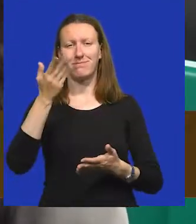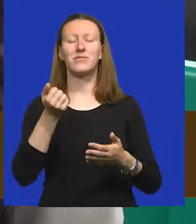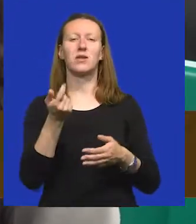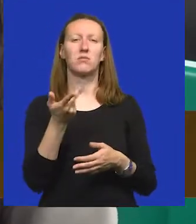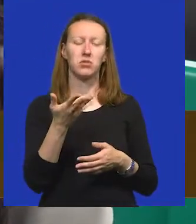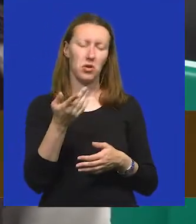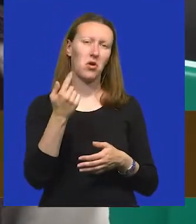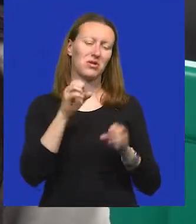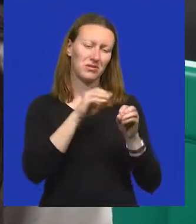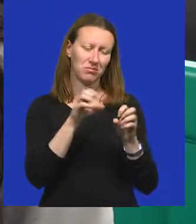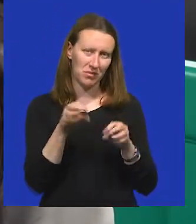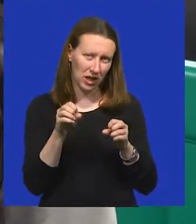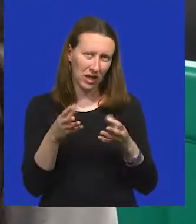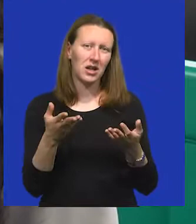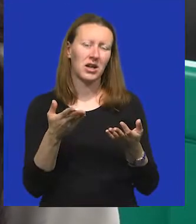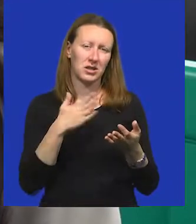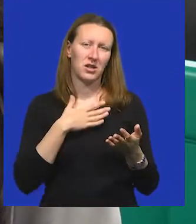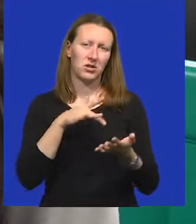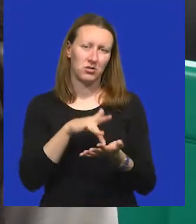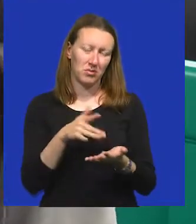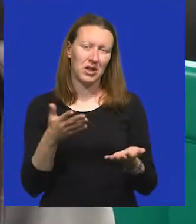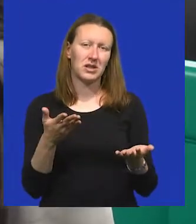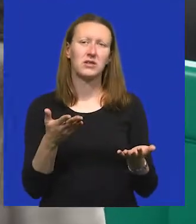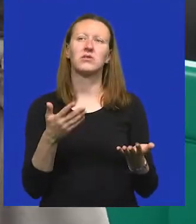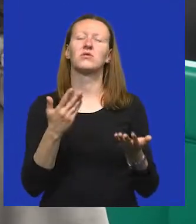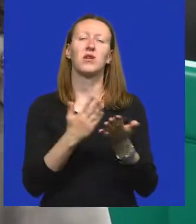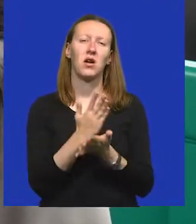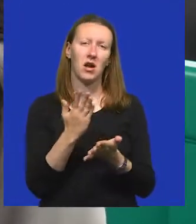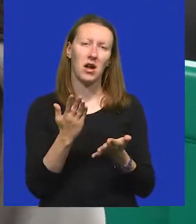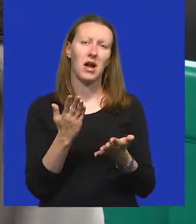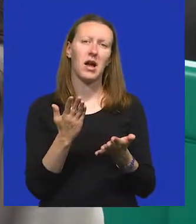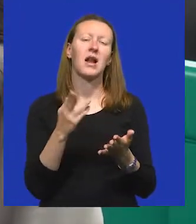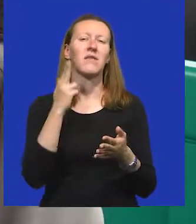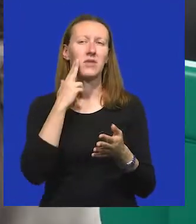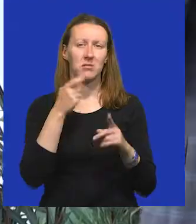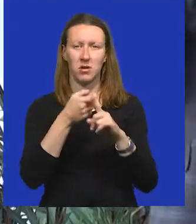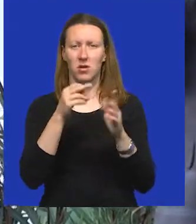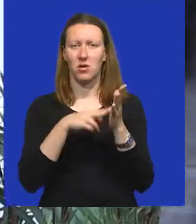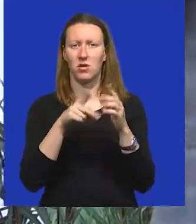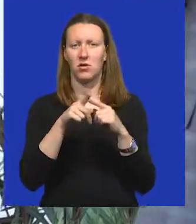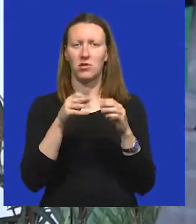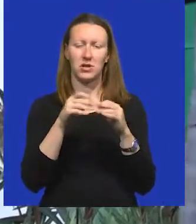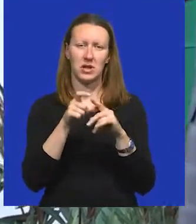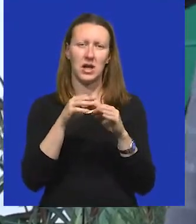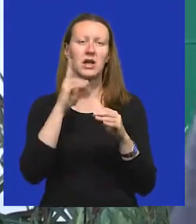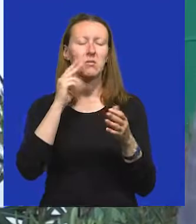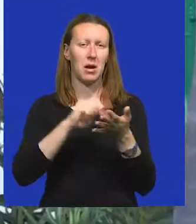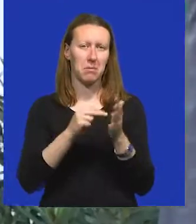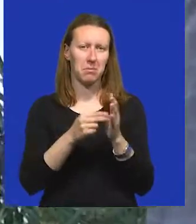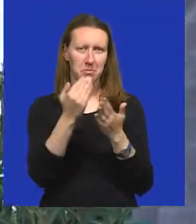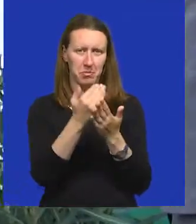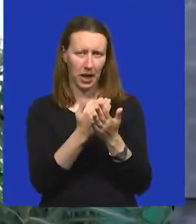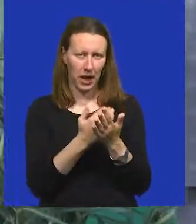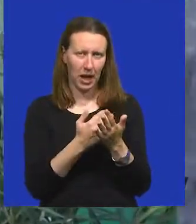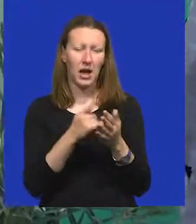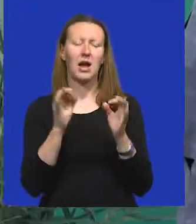aumenta il numero di rifiuti sul nostro territorio, però la ditta Contrada ha un piano e un